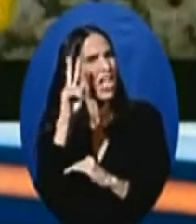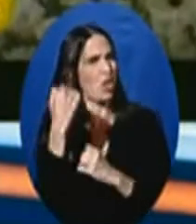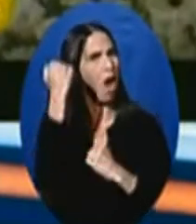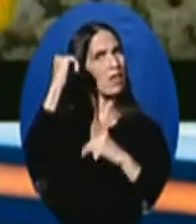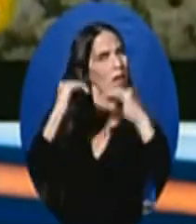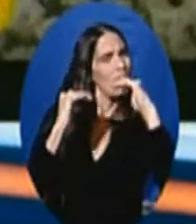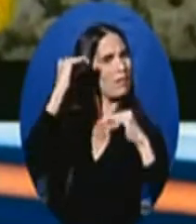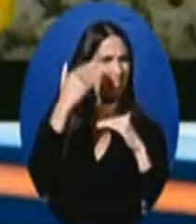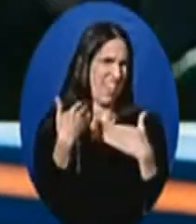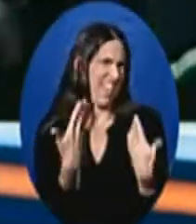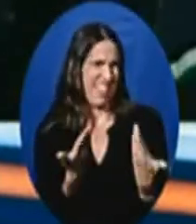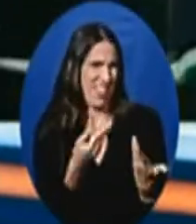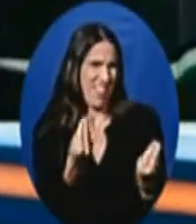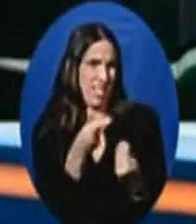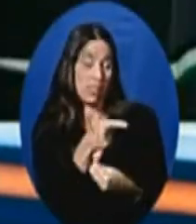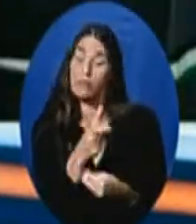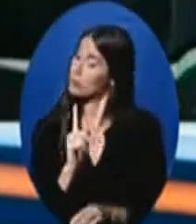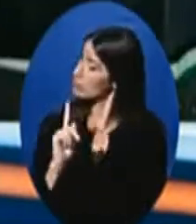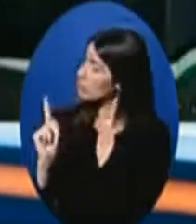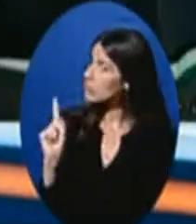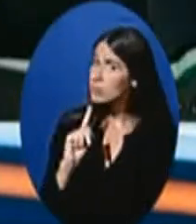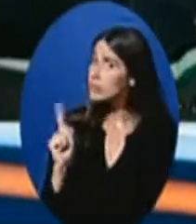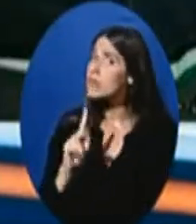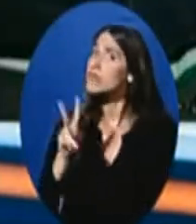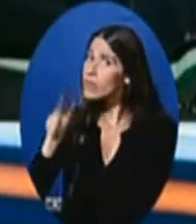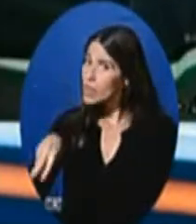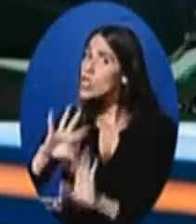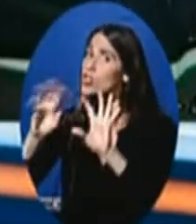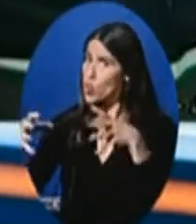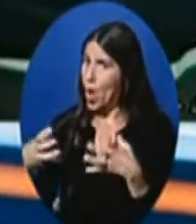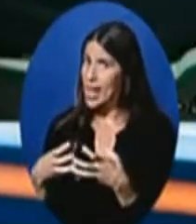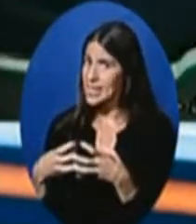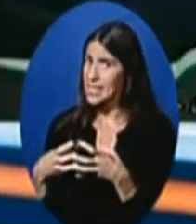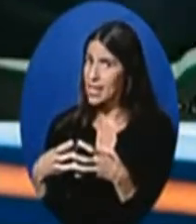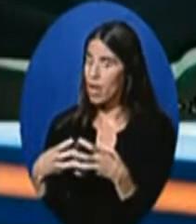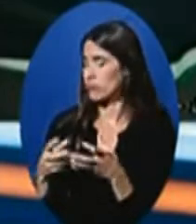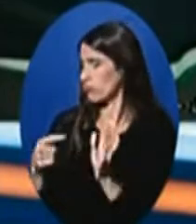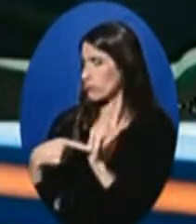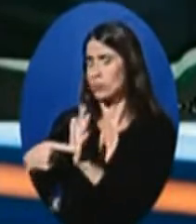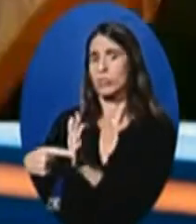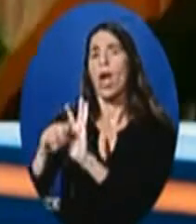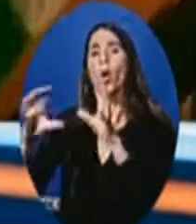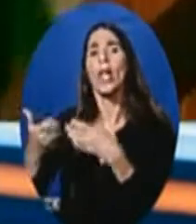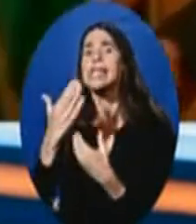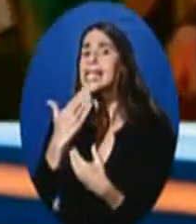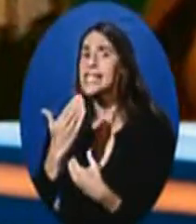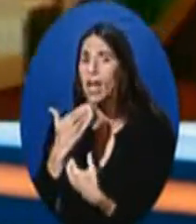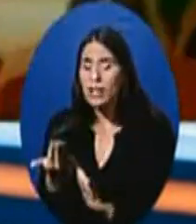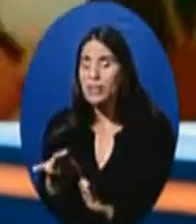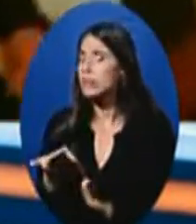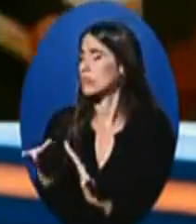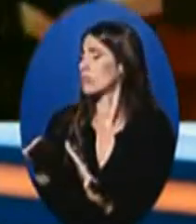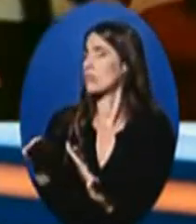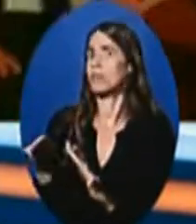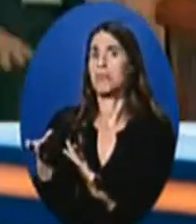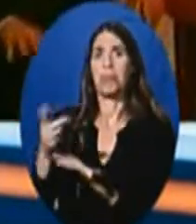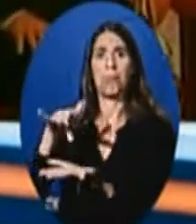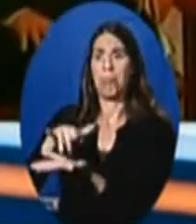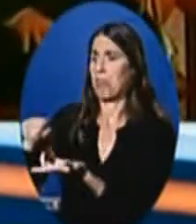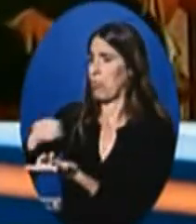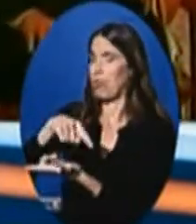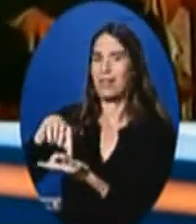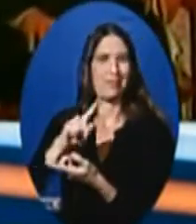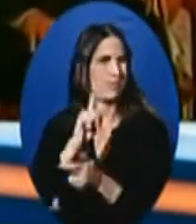ויותר חלשים בכל קואליציה. לא, תשמע, יש קואליציה, תיקח את הקואליציה הישראלית, יושבים בה מכל הקצוות...